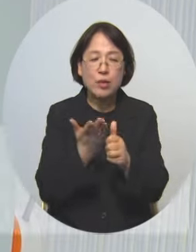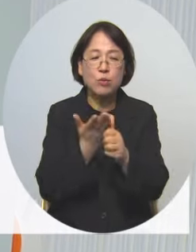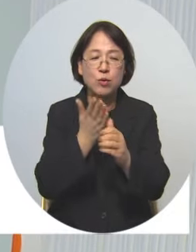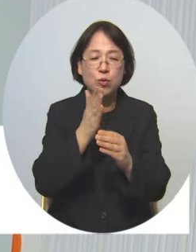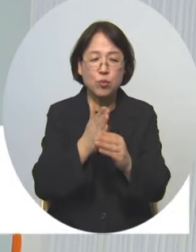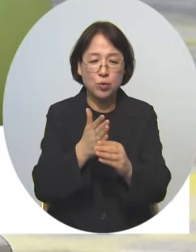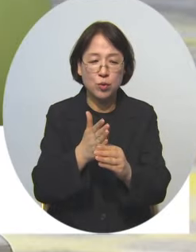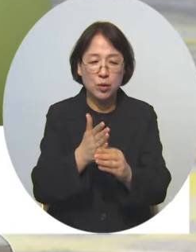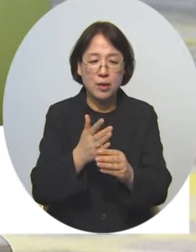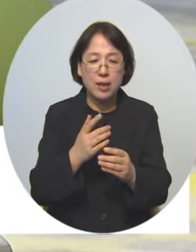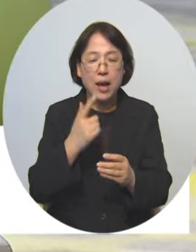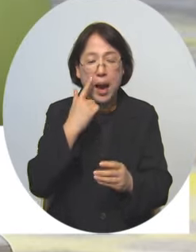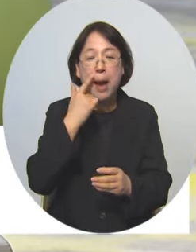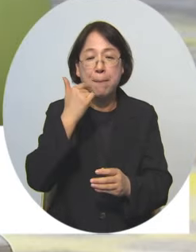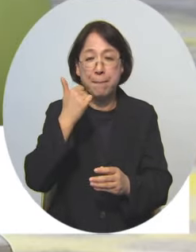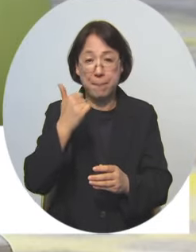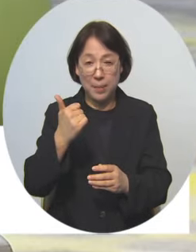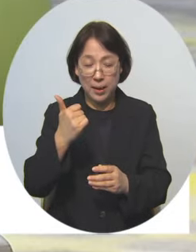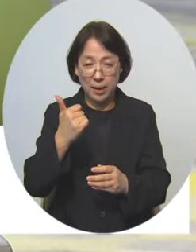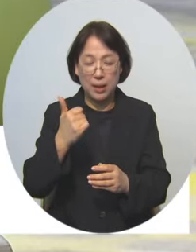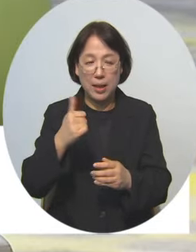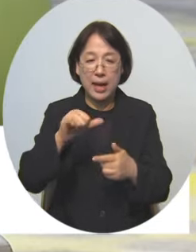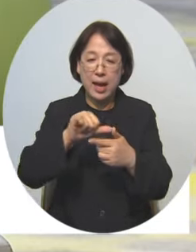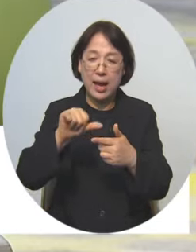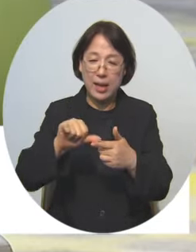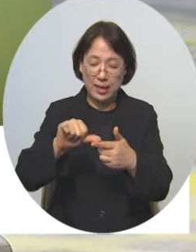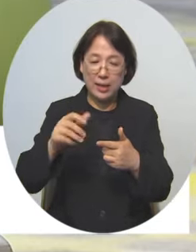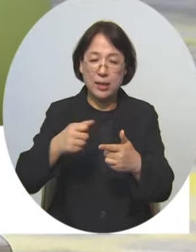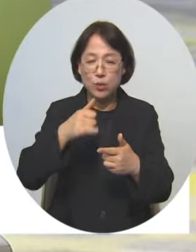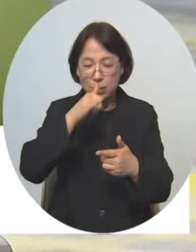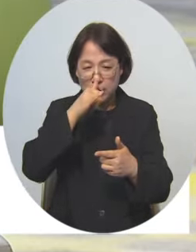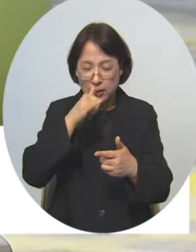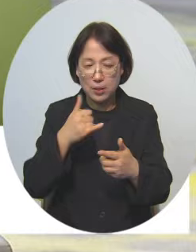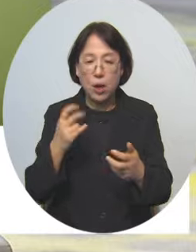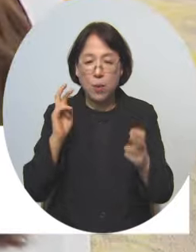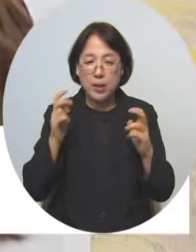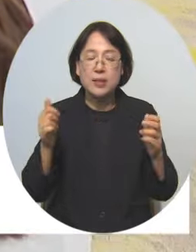아이의 아빠 이경우 씨는 직장을 다니는 지인들의 경우